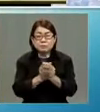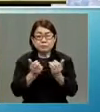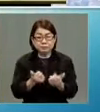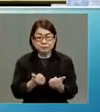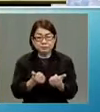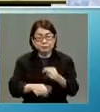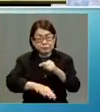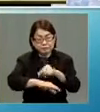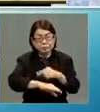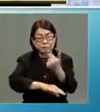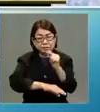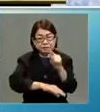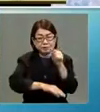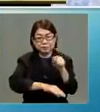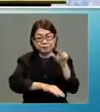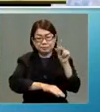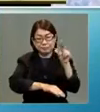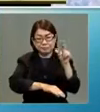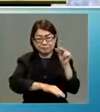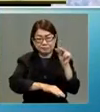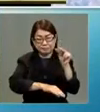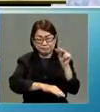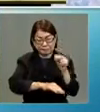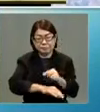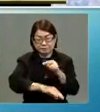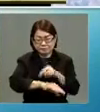อน11:30 นี้นะครับ